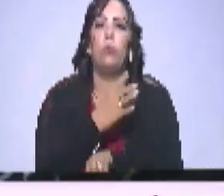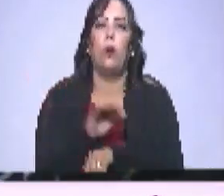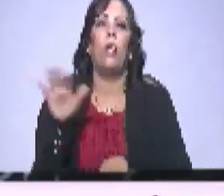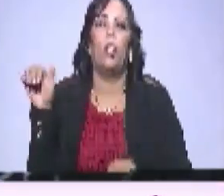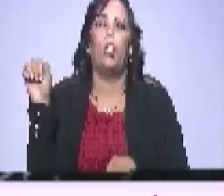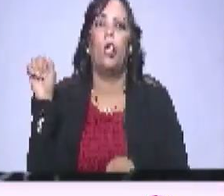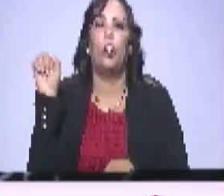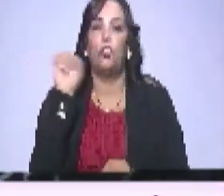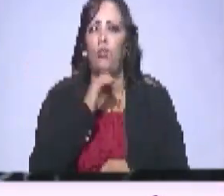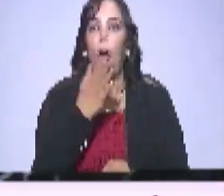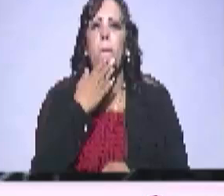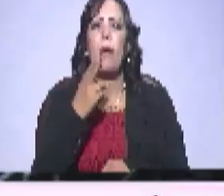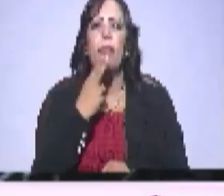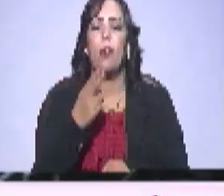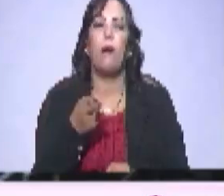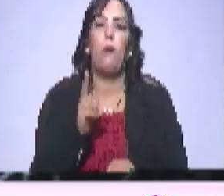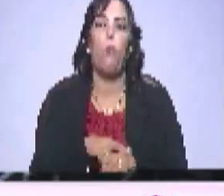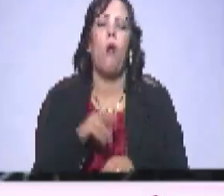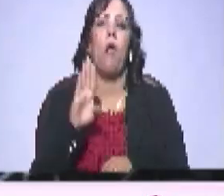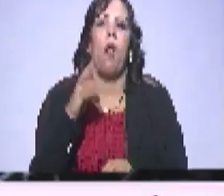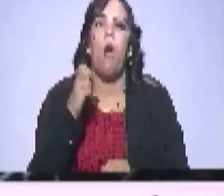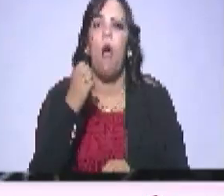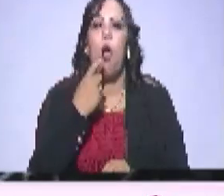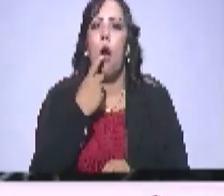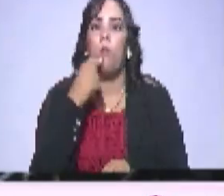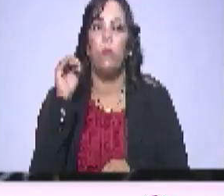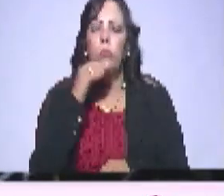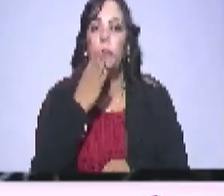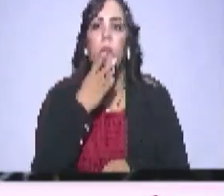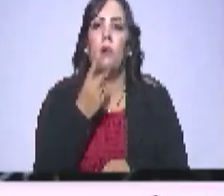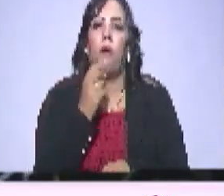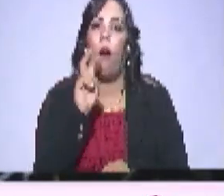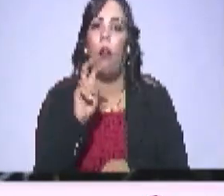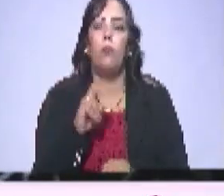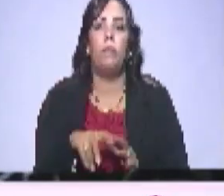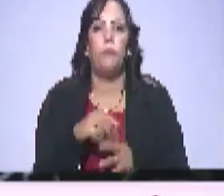سماء، ضفنا عليه شويه سمسم، وبعدين هننزل عليه بالبطاطس.